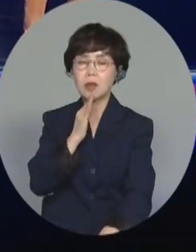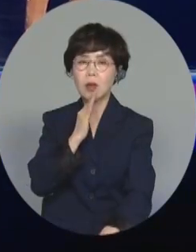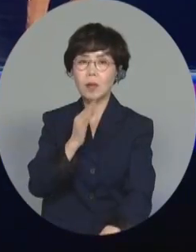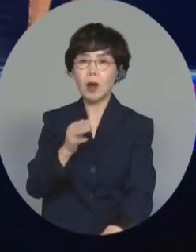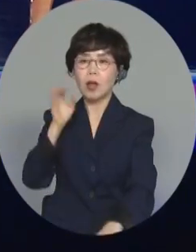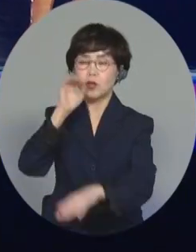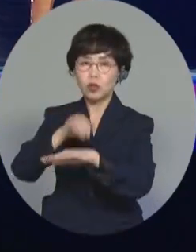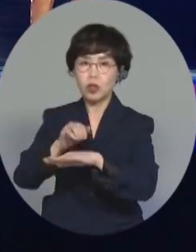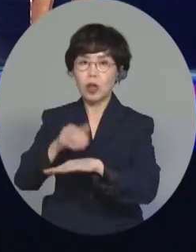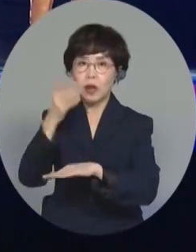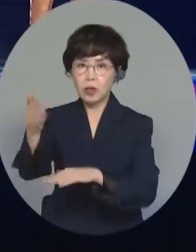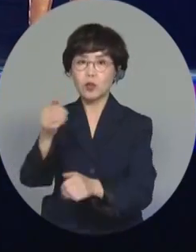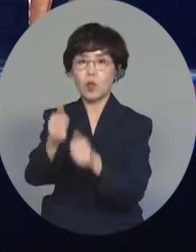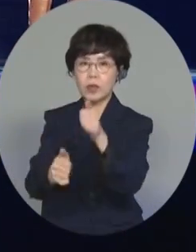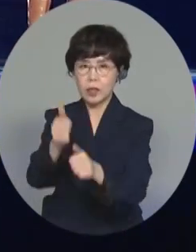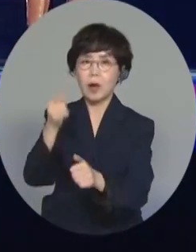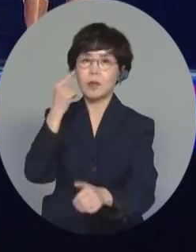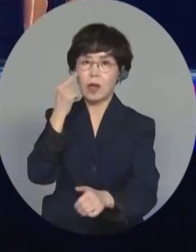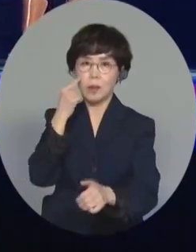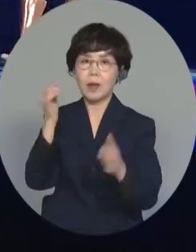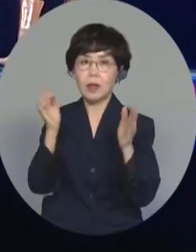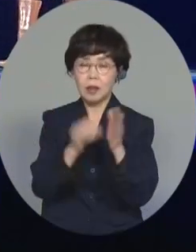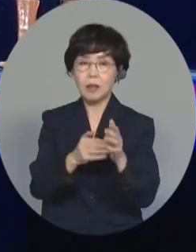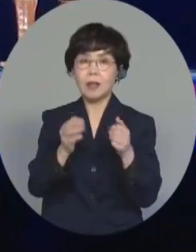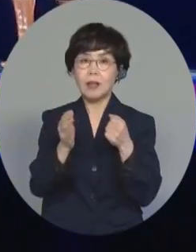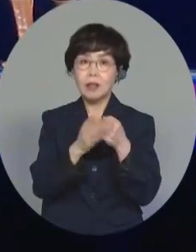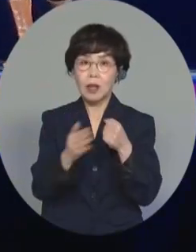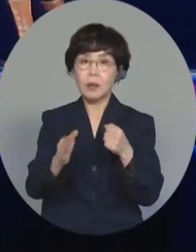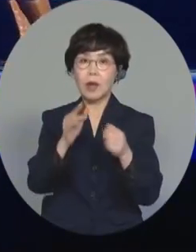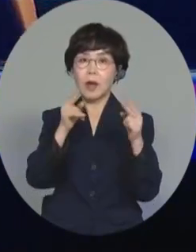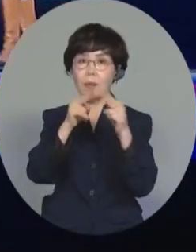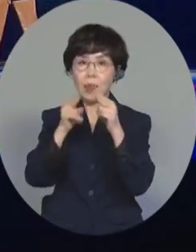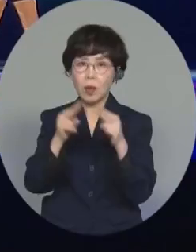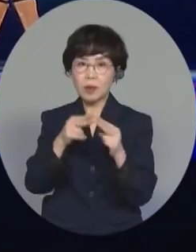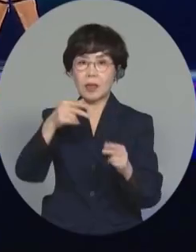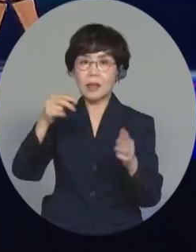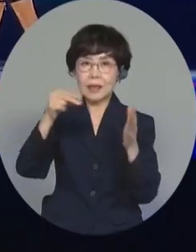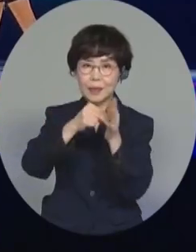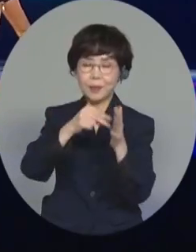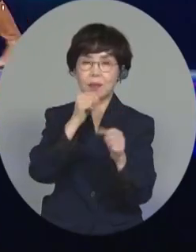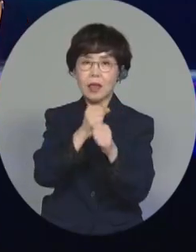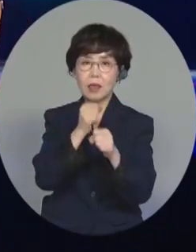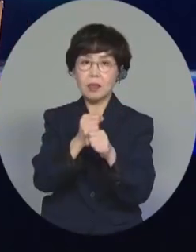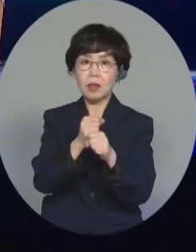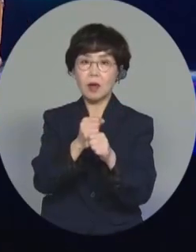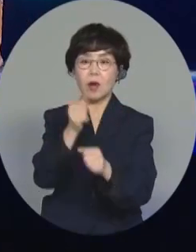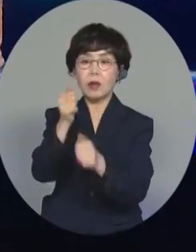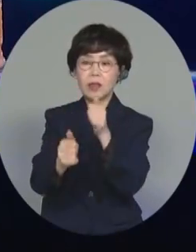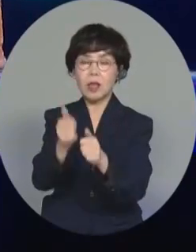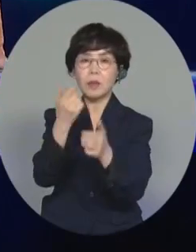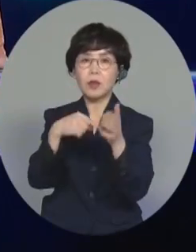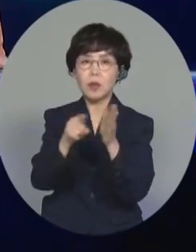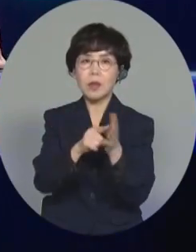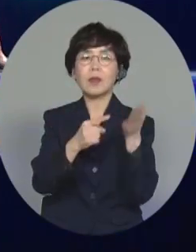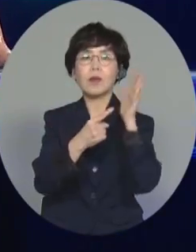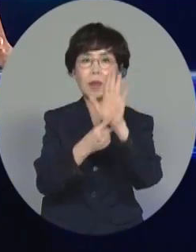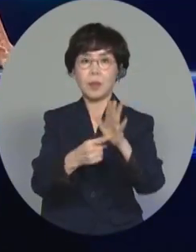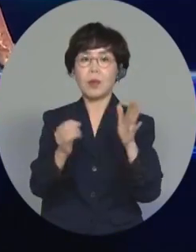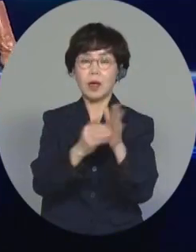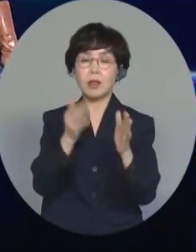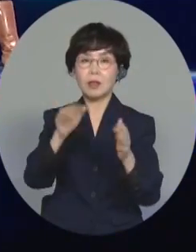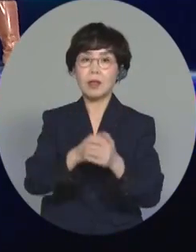트레이닝도 하고 또 테스트를 하도록 했습니다. 그래서 반도체 칩 설계 및 테스트 를 위해서 발표가 된